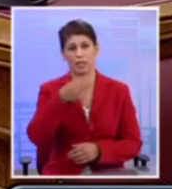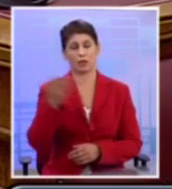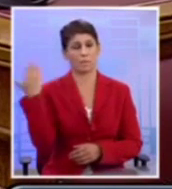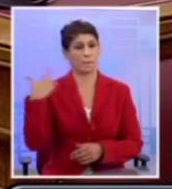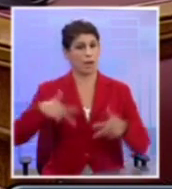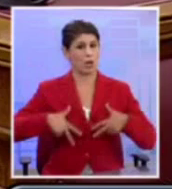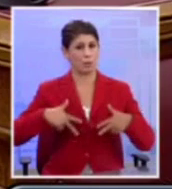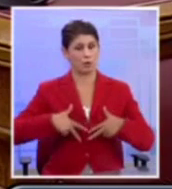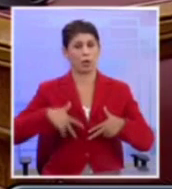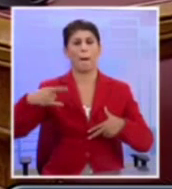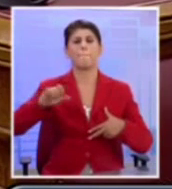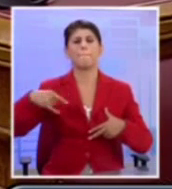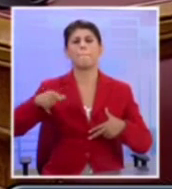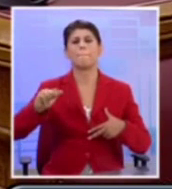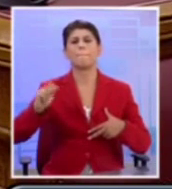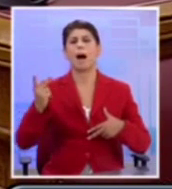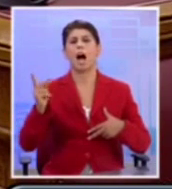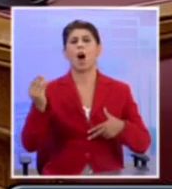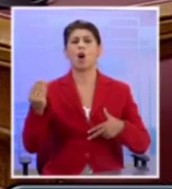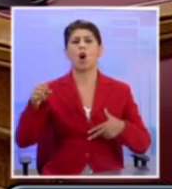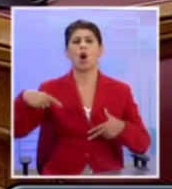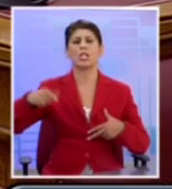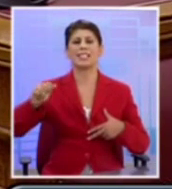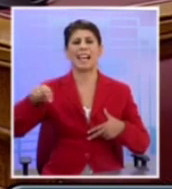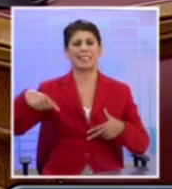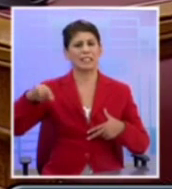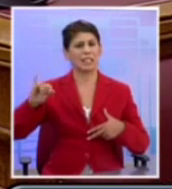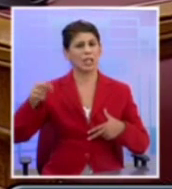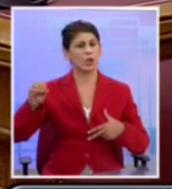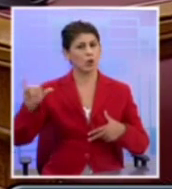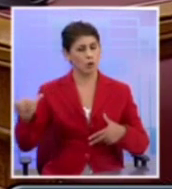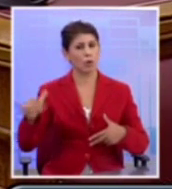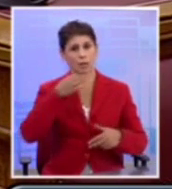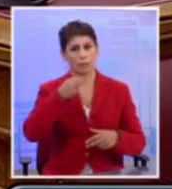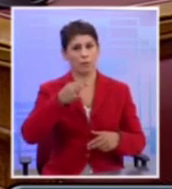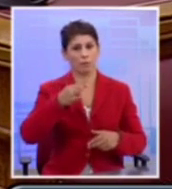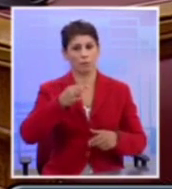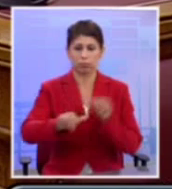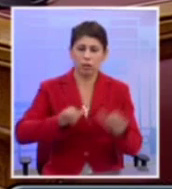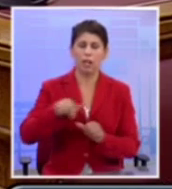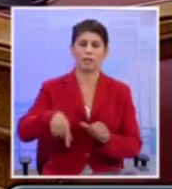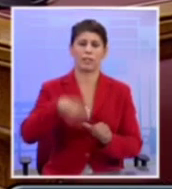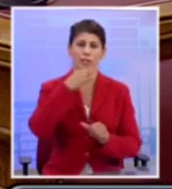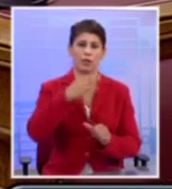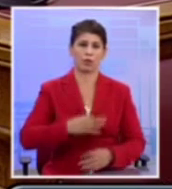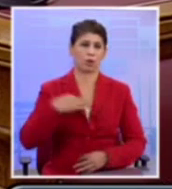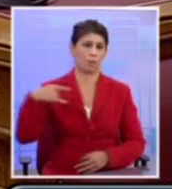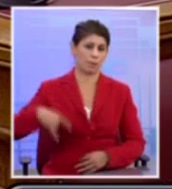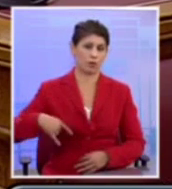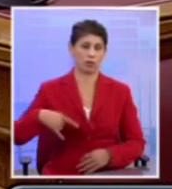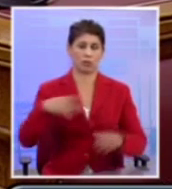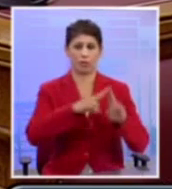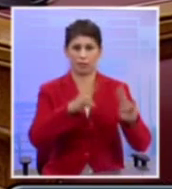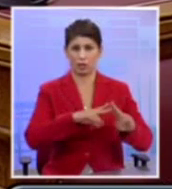Παπακοσταντίνου, που έκανε δημοσίως, που είχε πει και αντικρούει αυτή τη δήλωση του κ. Παπακοσταντίνου το